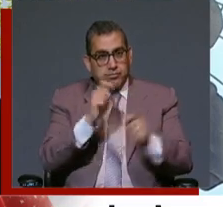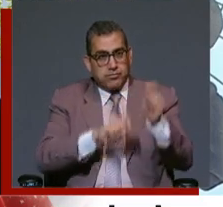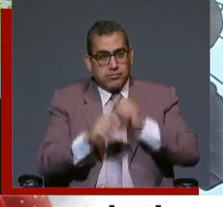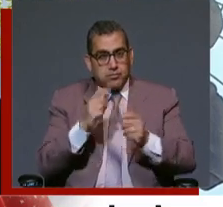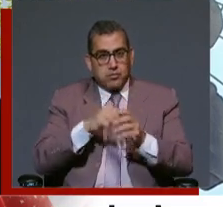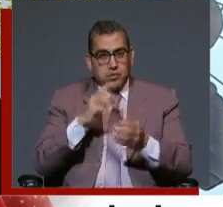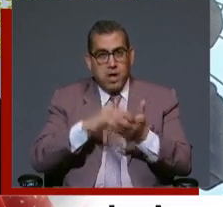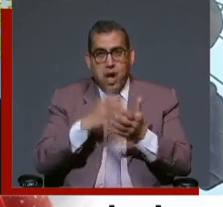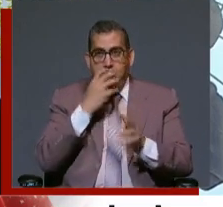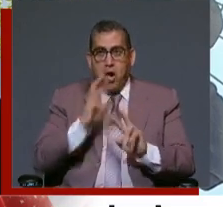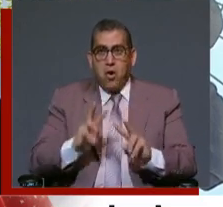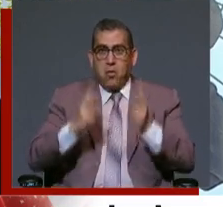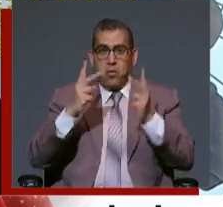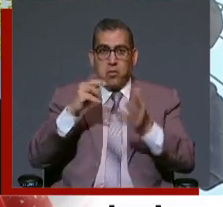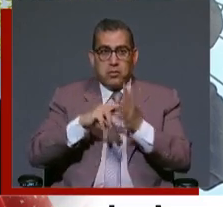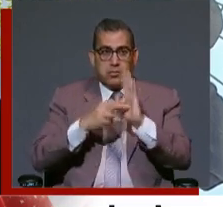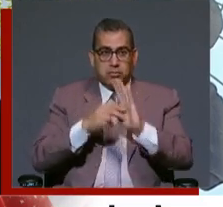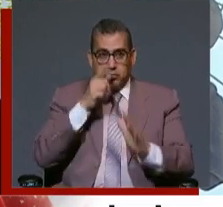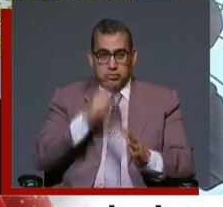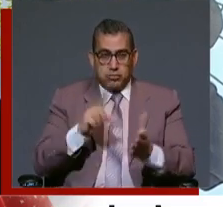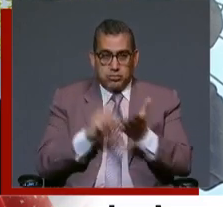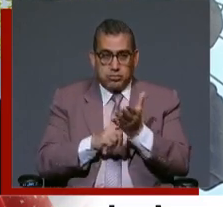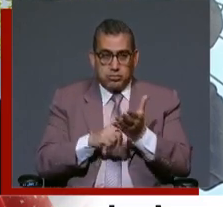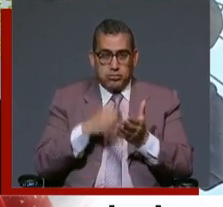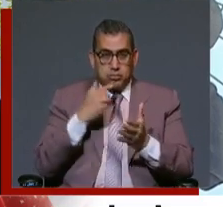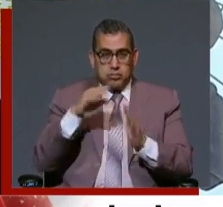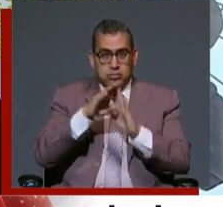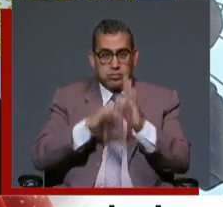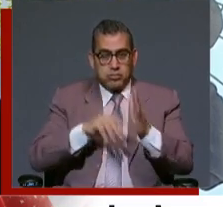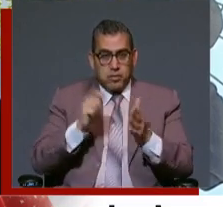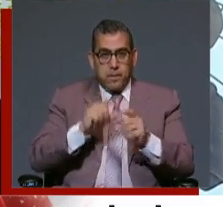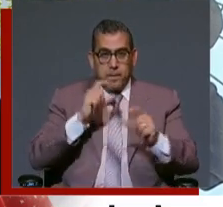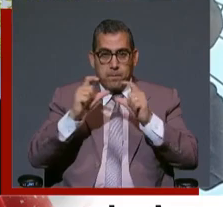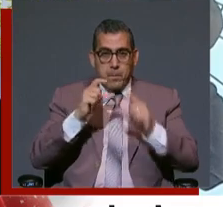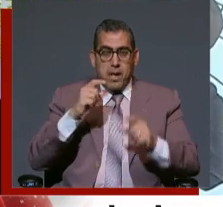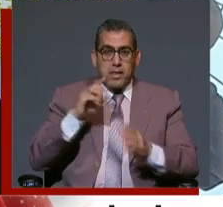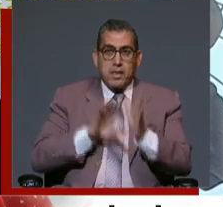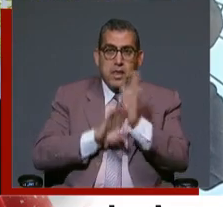التغيرات المناخية بقيادة بنك التنمية الأفريقي.